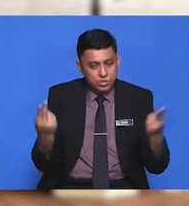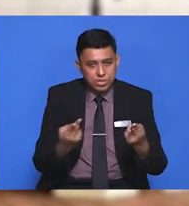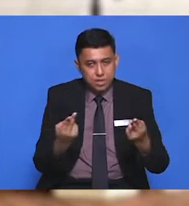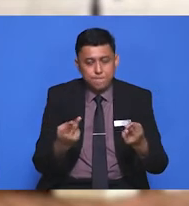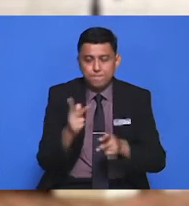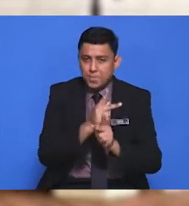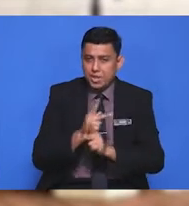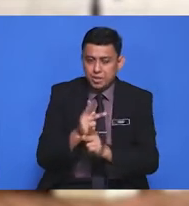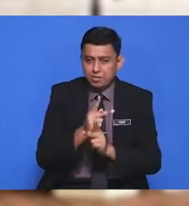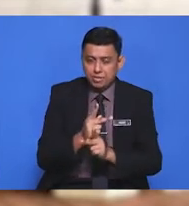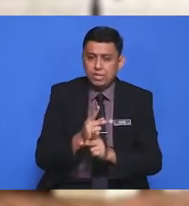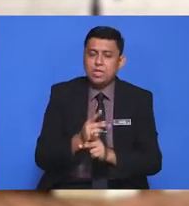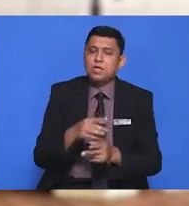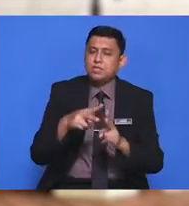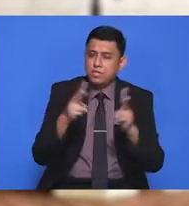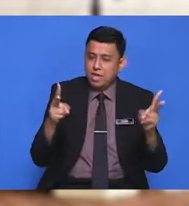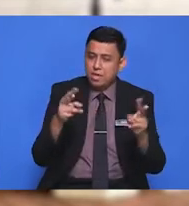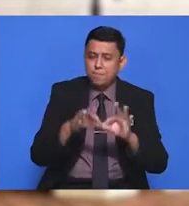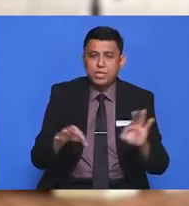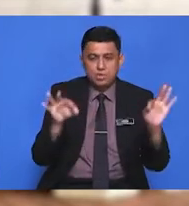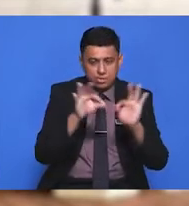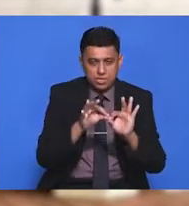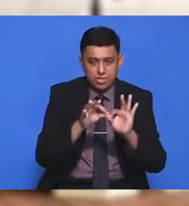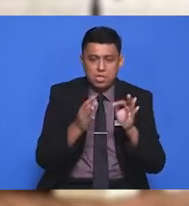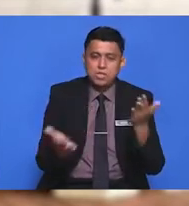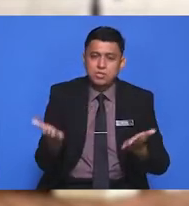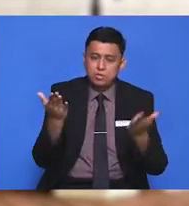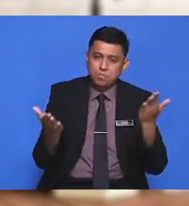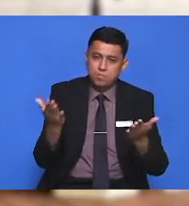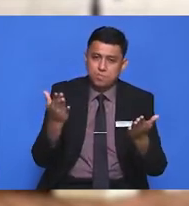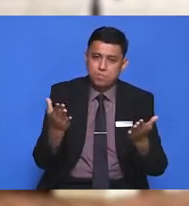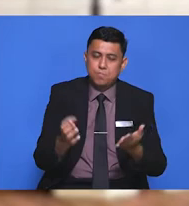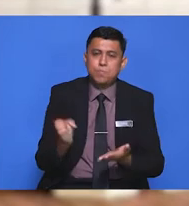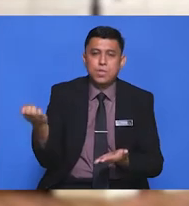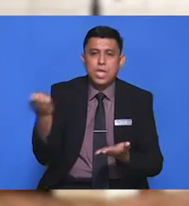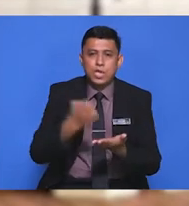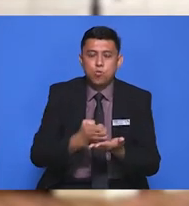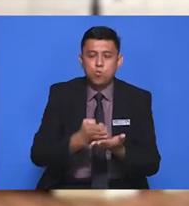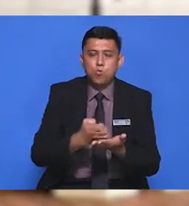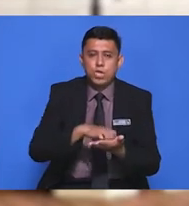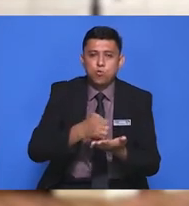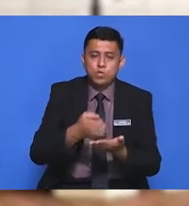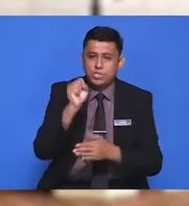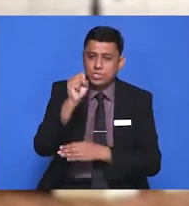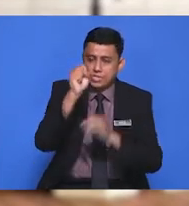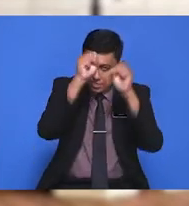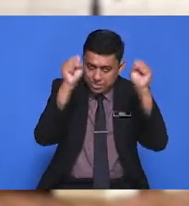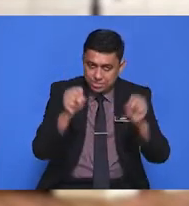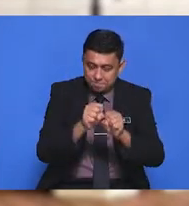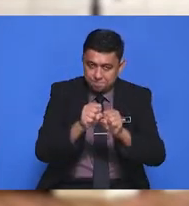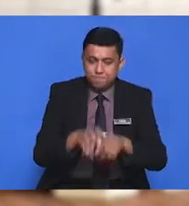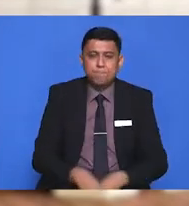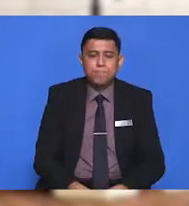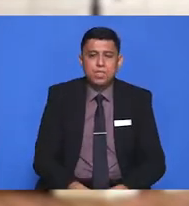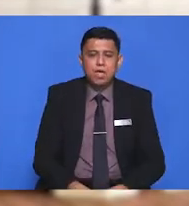dan pemulihan ini amat penting bagi memastikan keseimbangan ekosistem muka bumi terjaga dan warisan flora dan